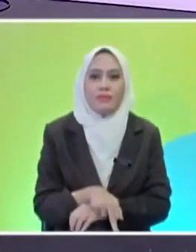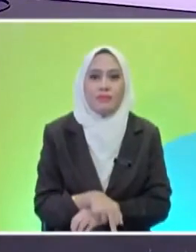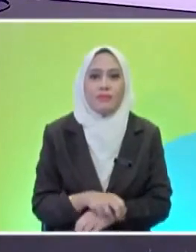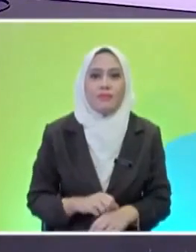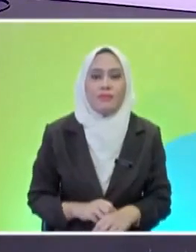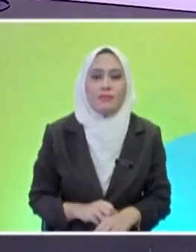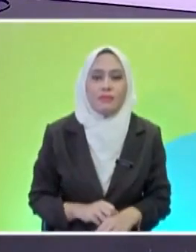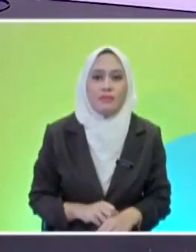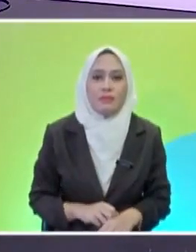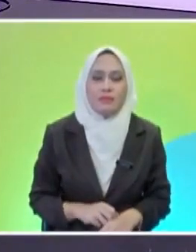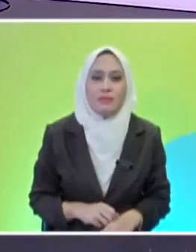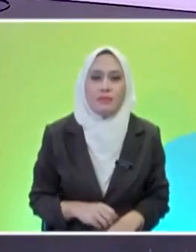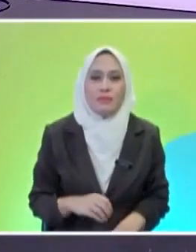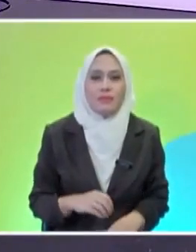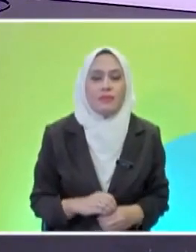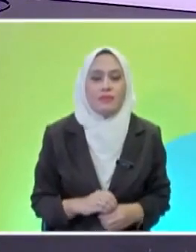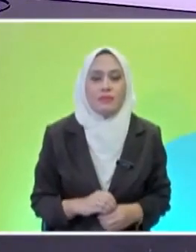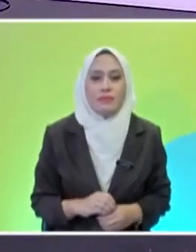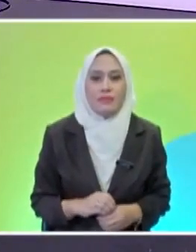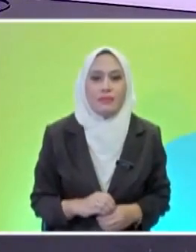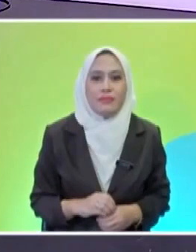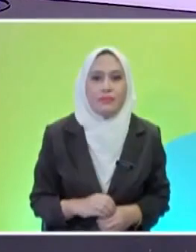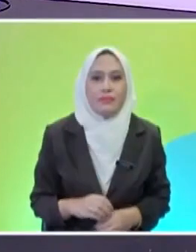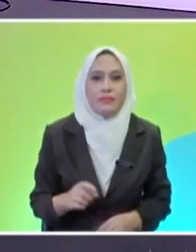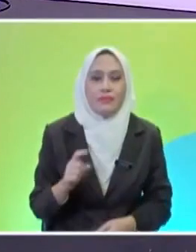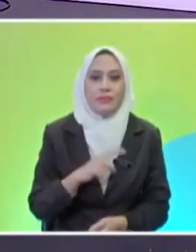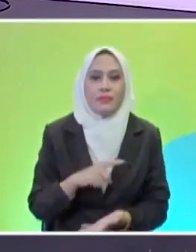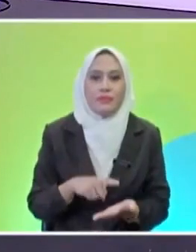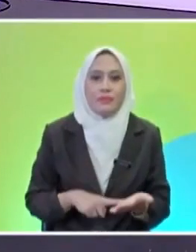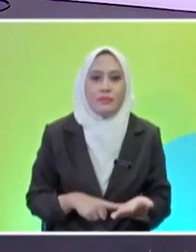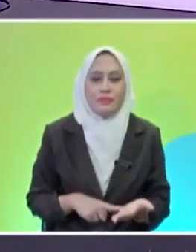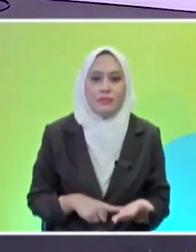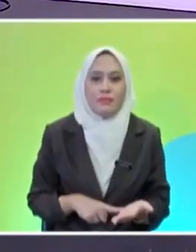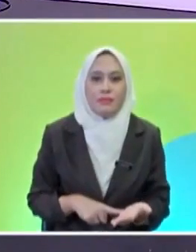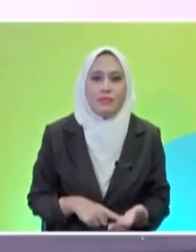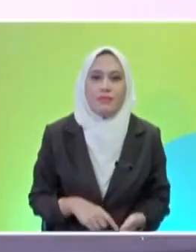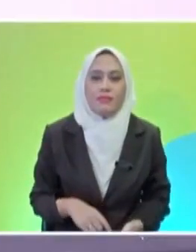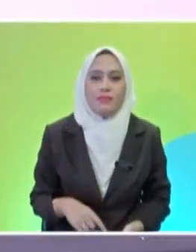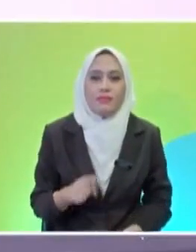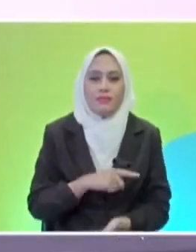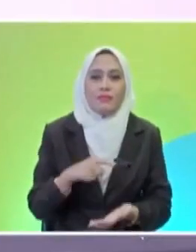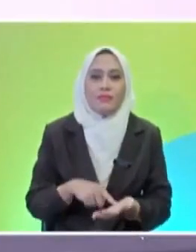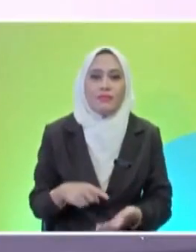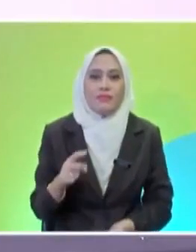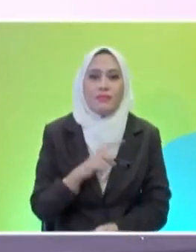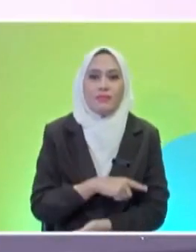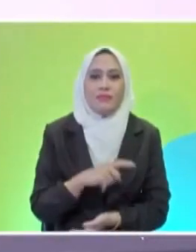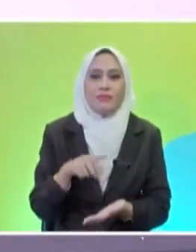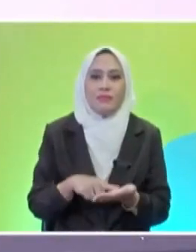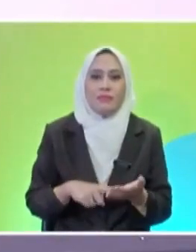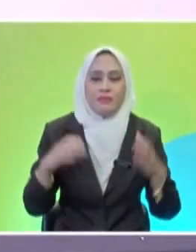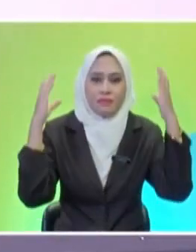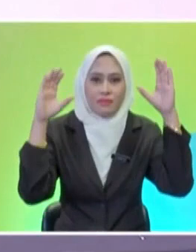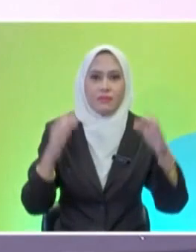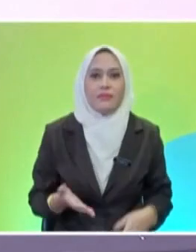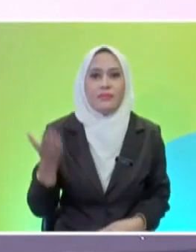matematik awal ke? Ya. Hari apa ni? Kenapa cikgu hari ini hari apa cikgu? Cuba ni ingat balik semalam hari